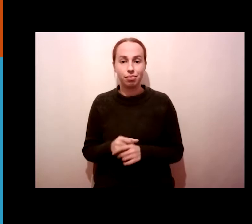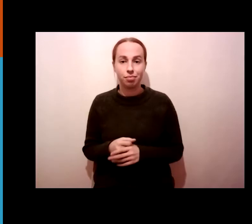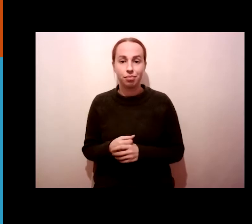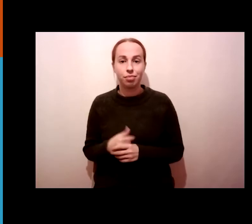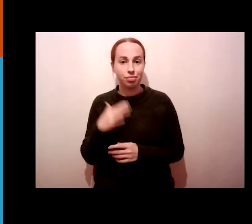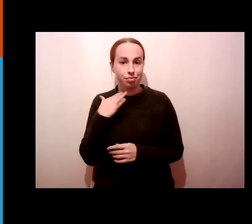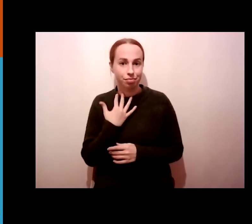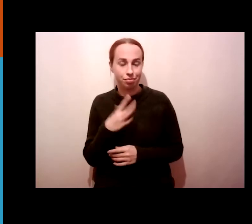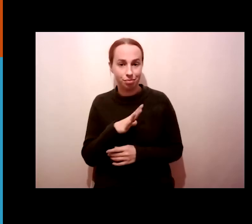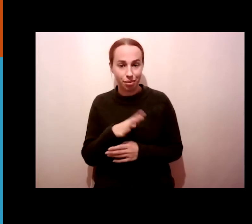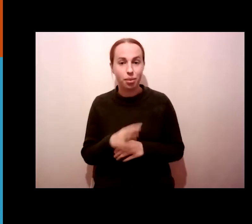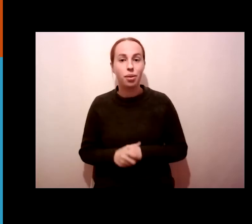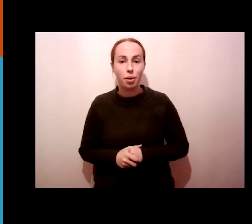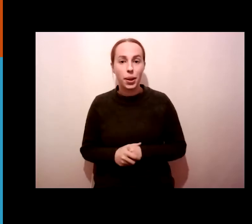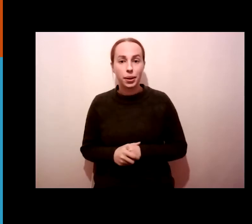apklausoje